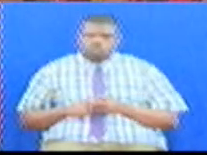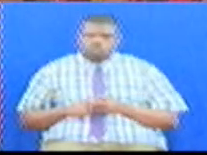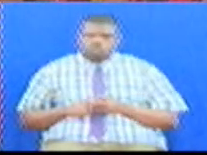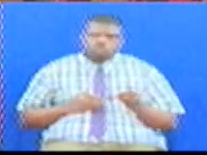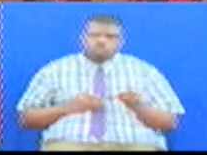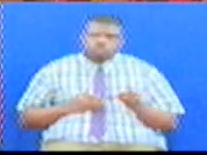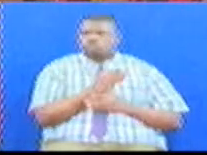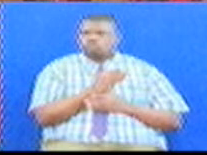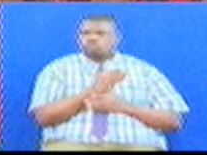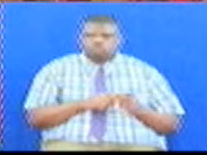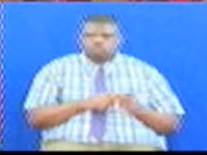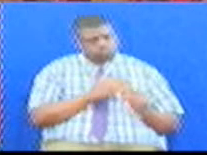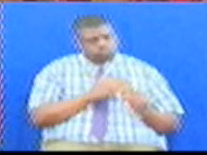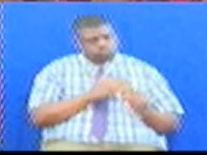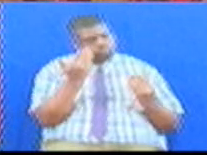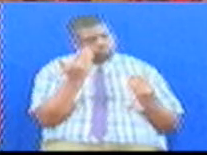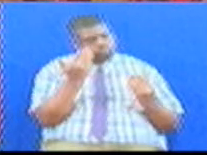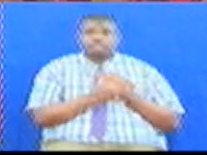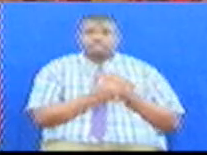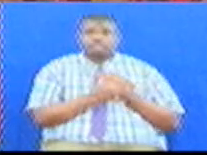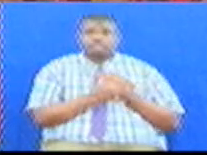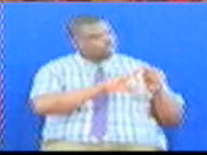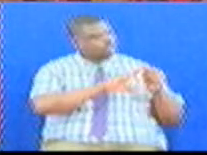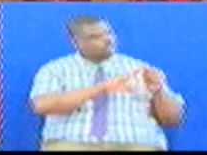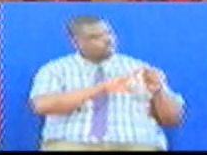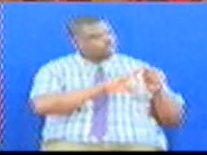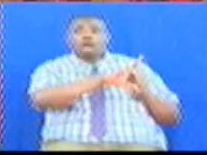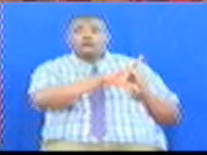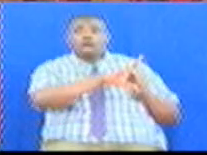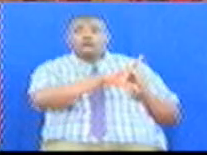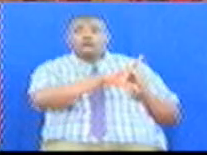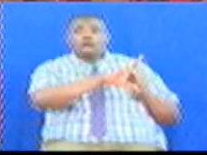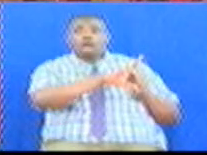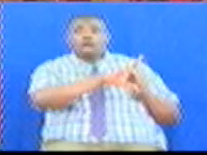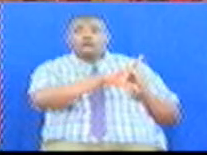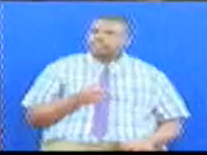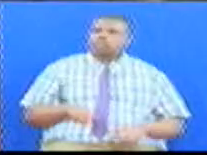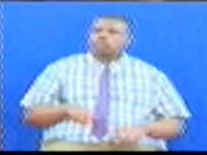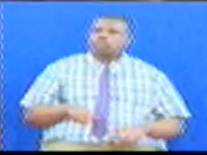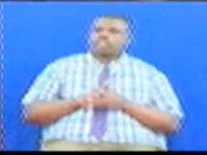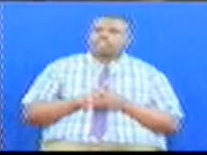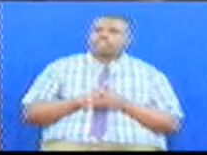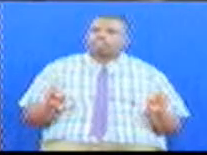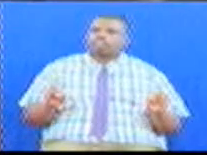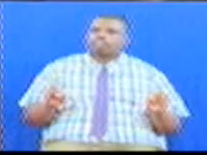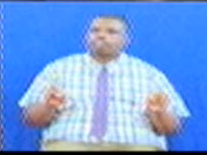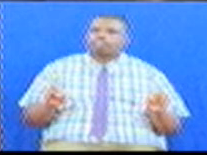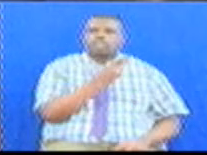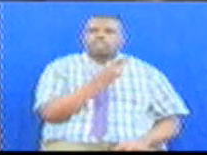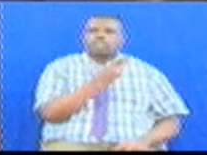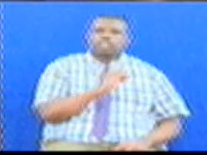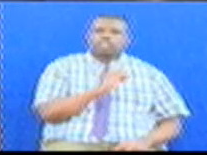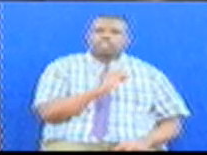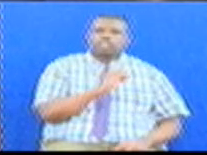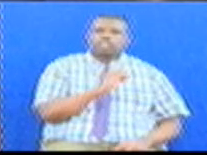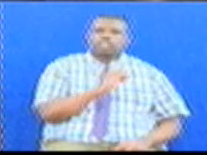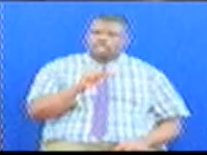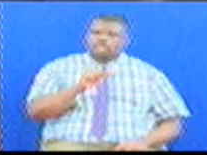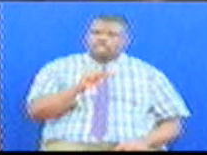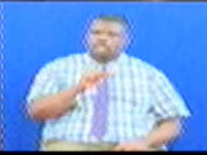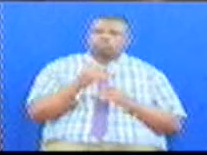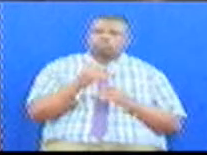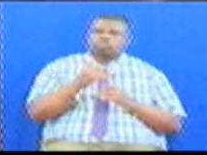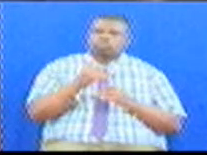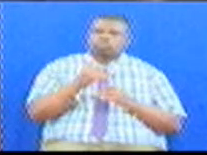udhibiti wa silaha, sura namba 223 iliongeza kifungu 20A kuhusu katazo